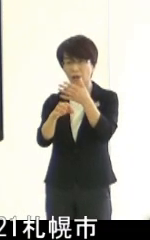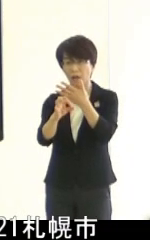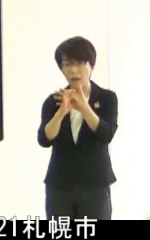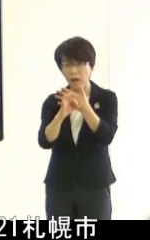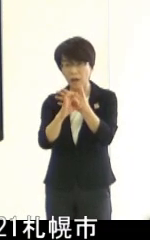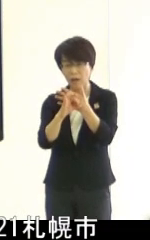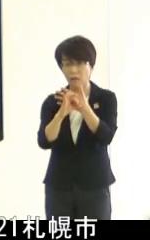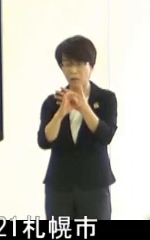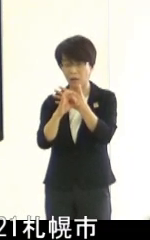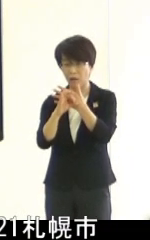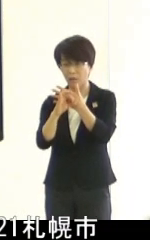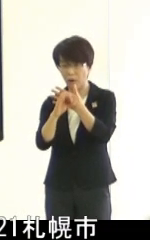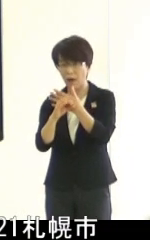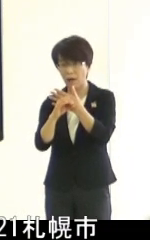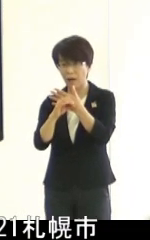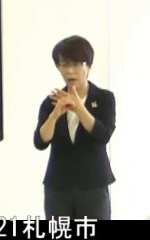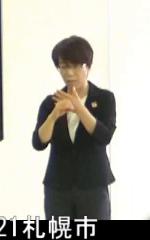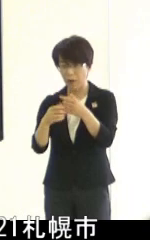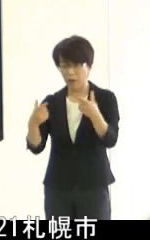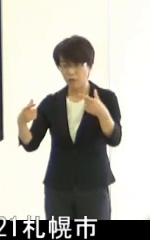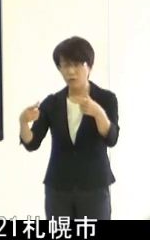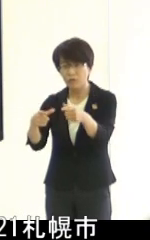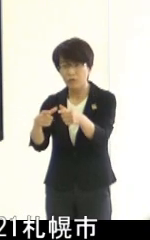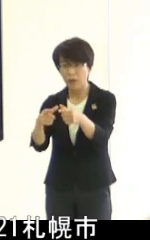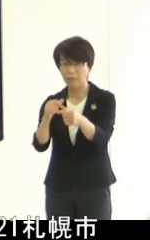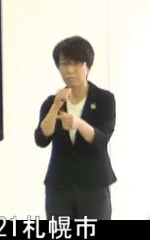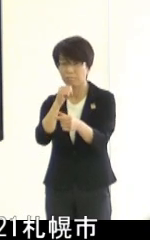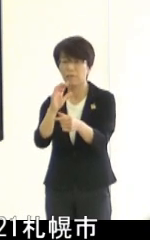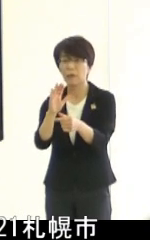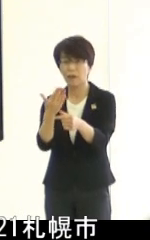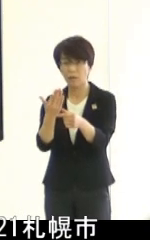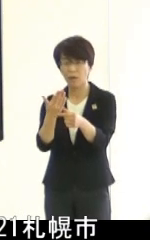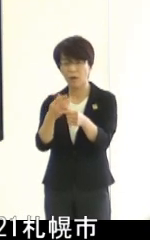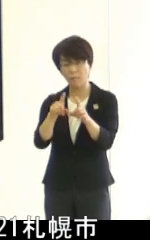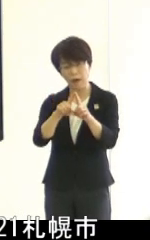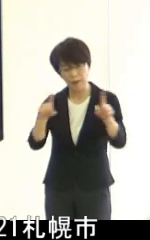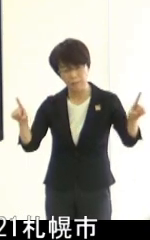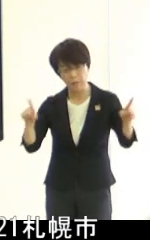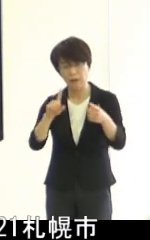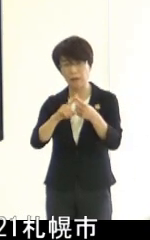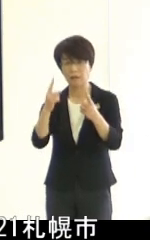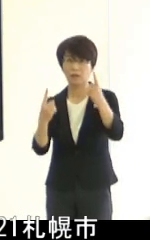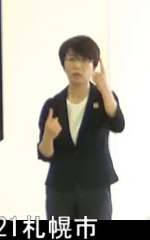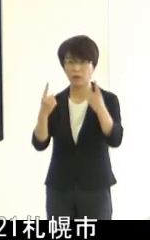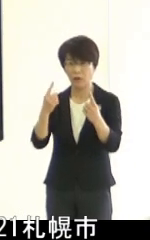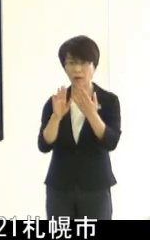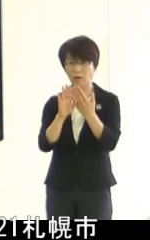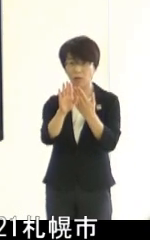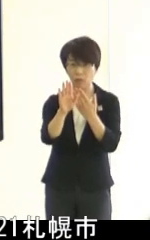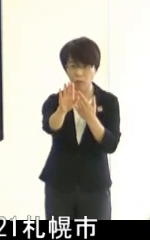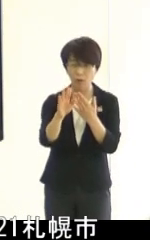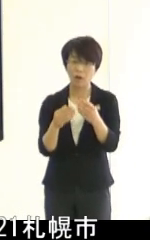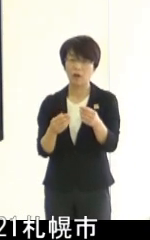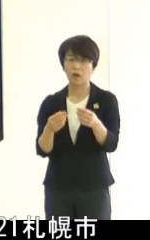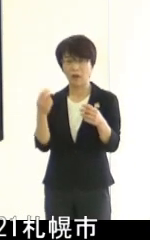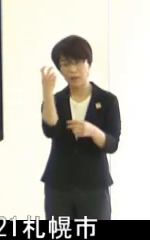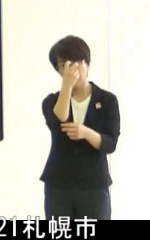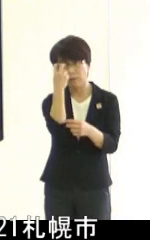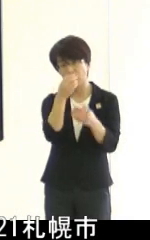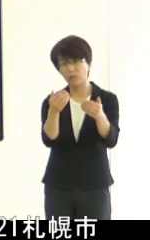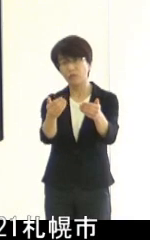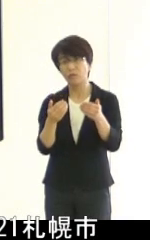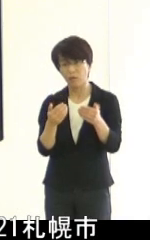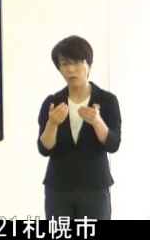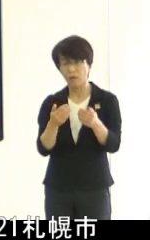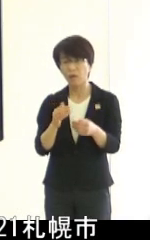多くありませんのでこれら一般的な傾向かどうかということは今後も調べていかなければいけませんけれども